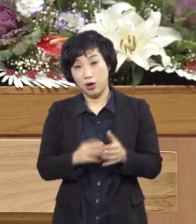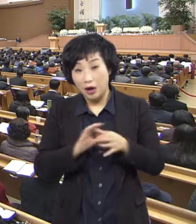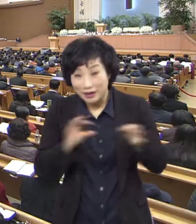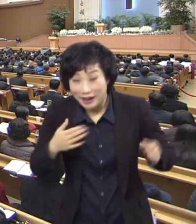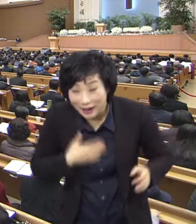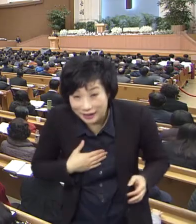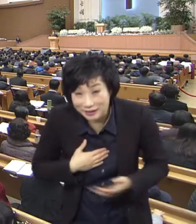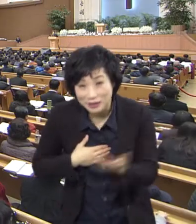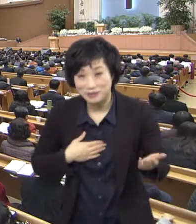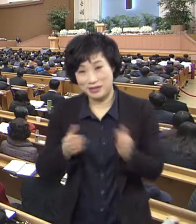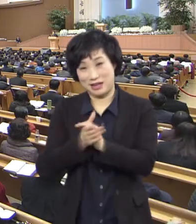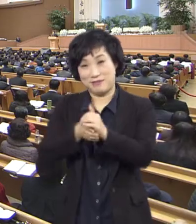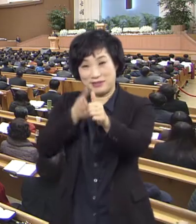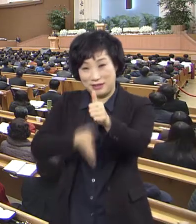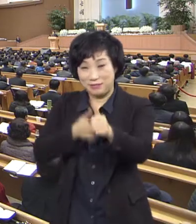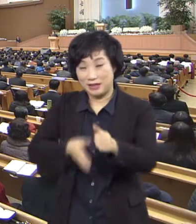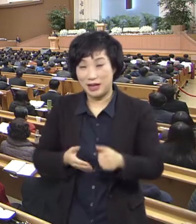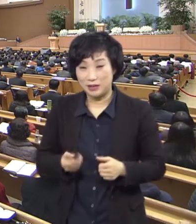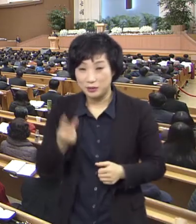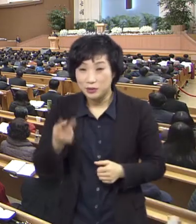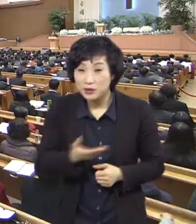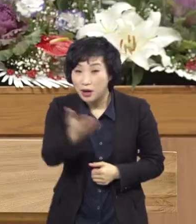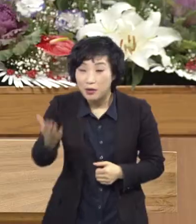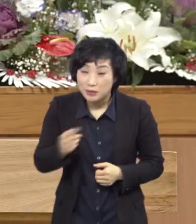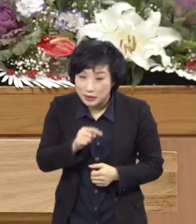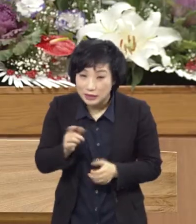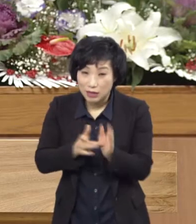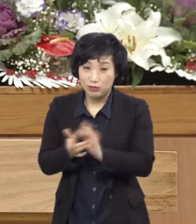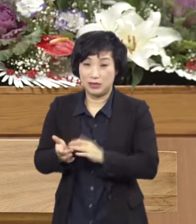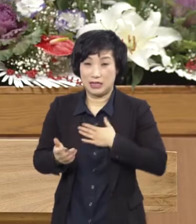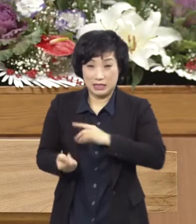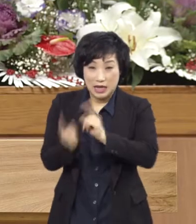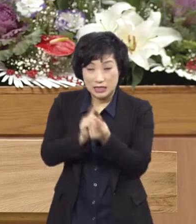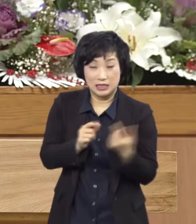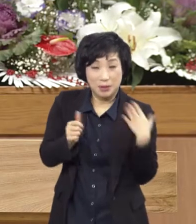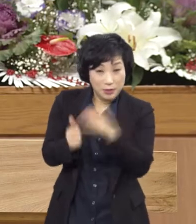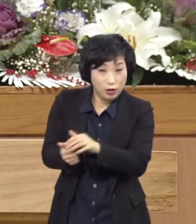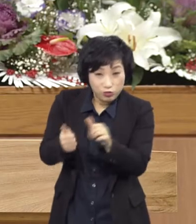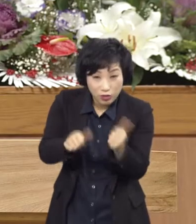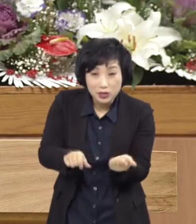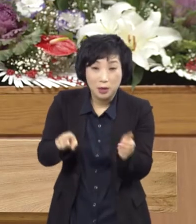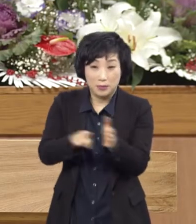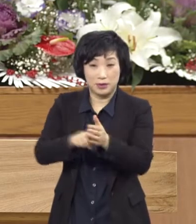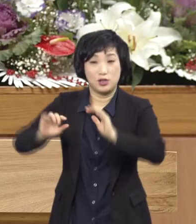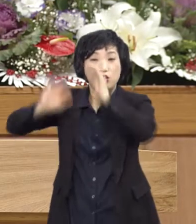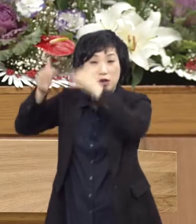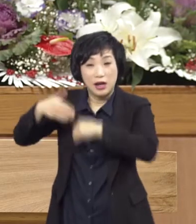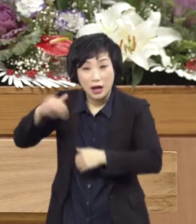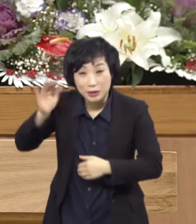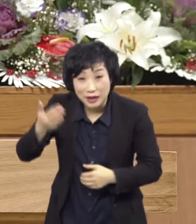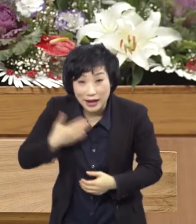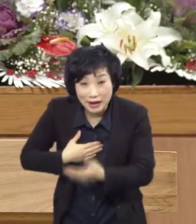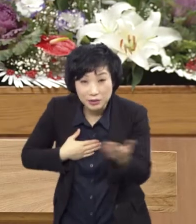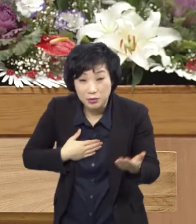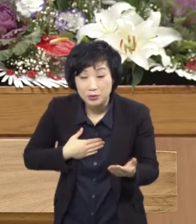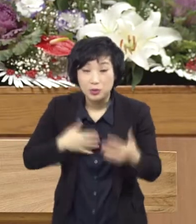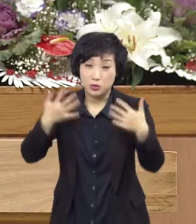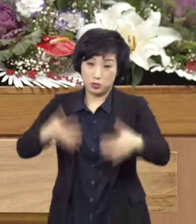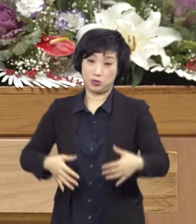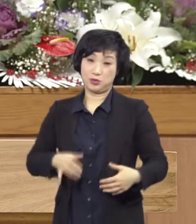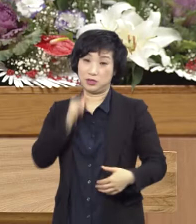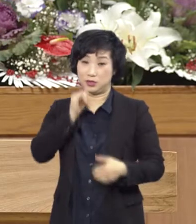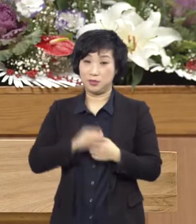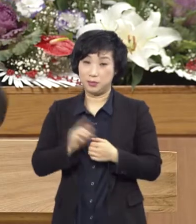합시다. 이를 믿음으로 천국 가노니 조건은 하나님의 아들이 너를 위해 죽어야 할 만큼